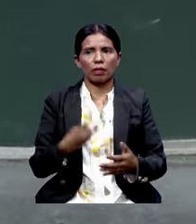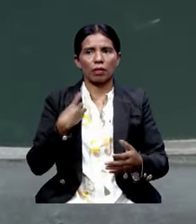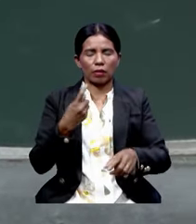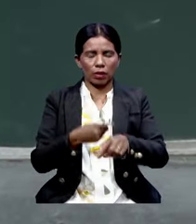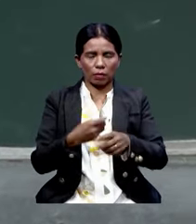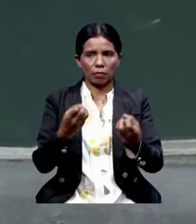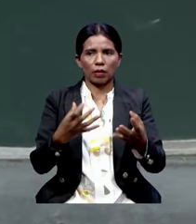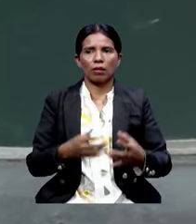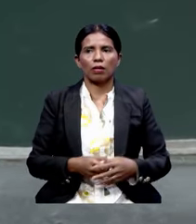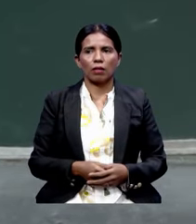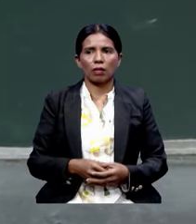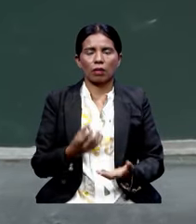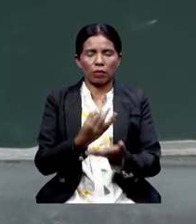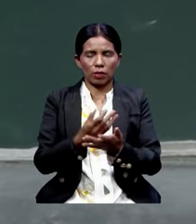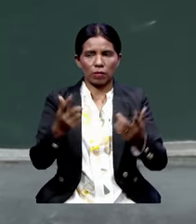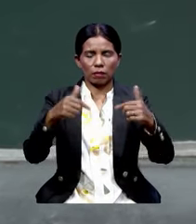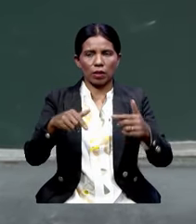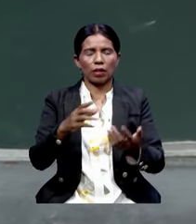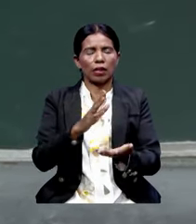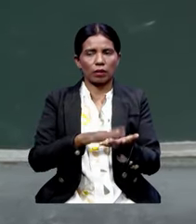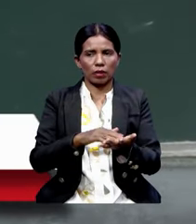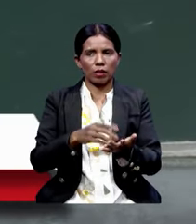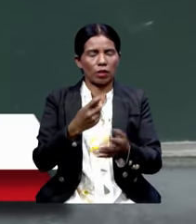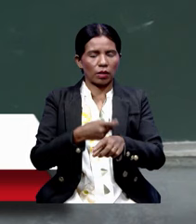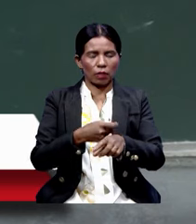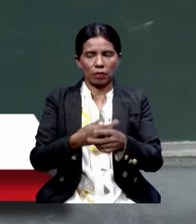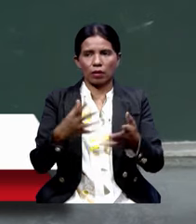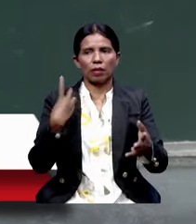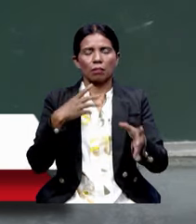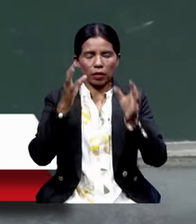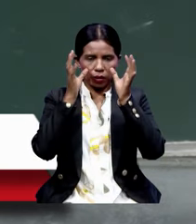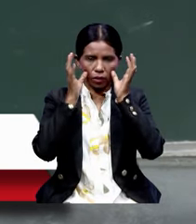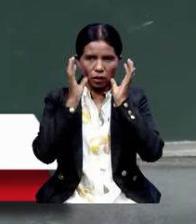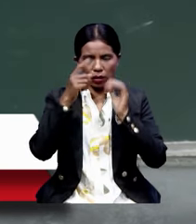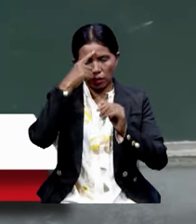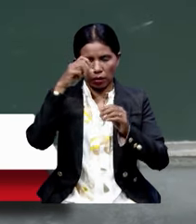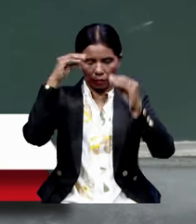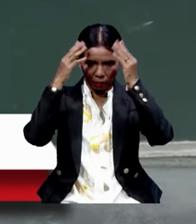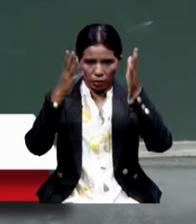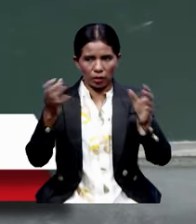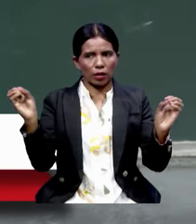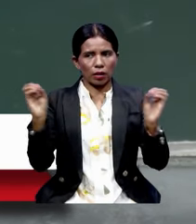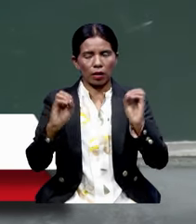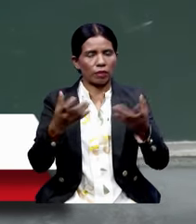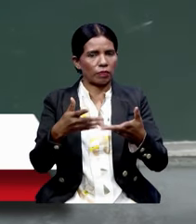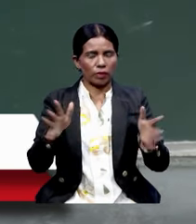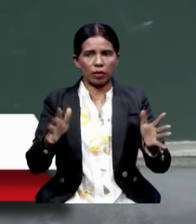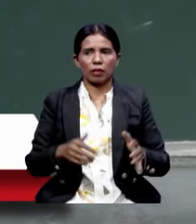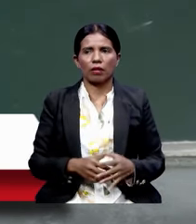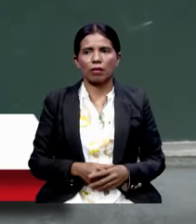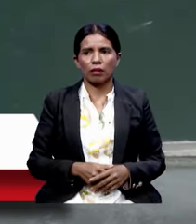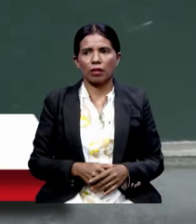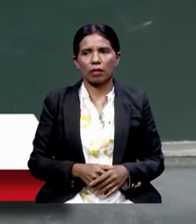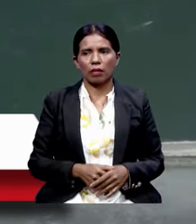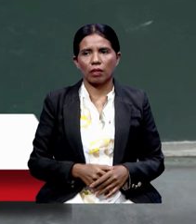barak osang mai skola laya materi tempu lah ham senti tristi tamba profesor sira laya hoto. Si,